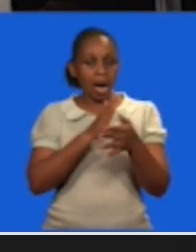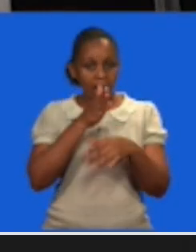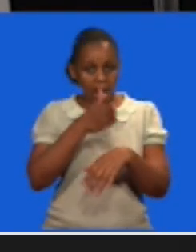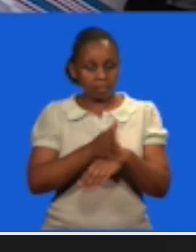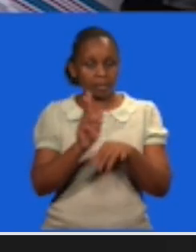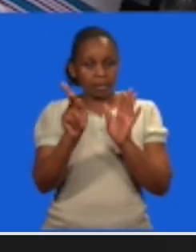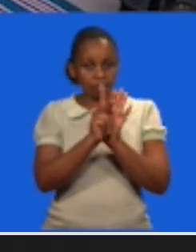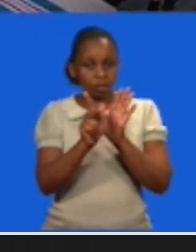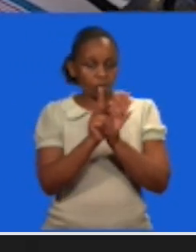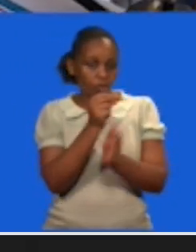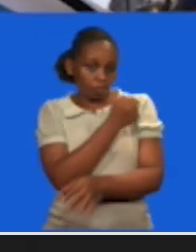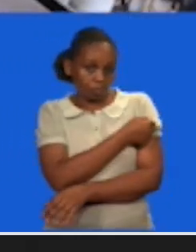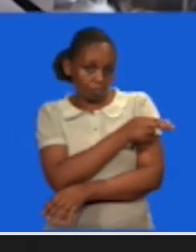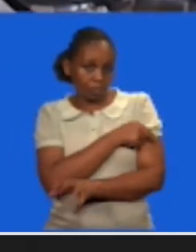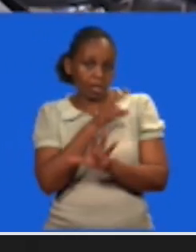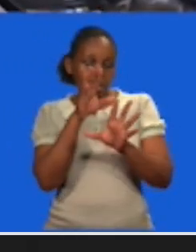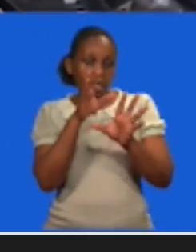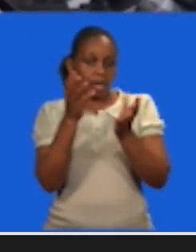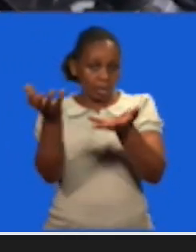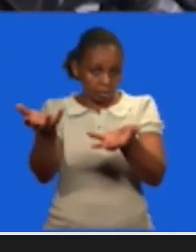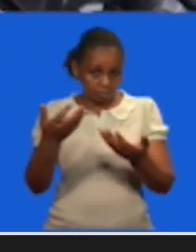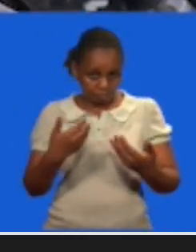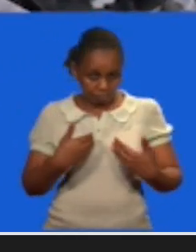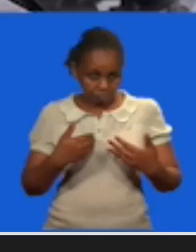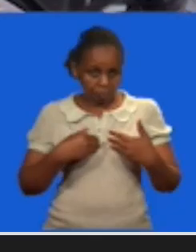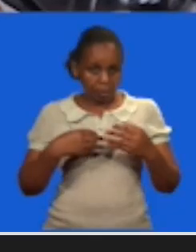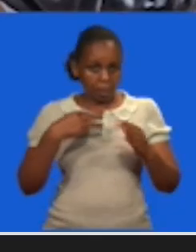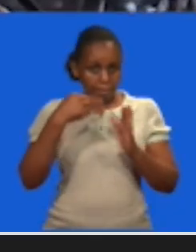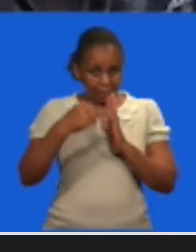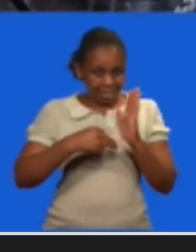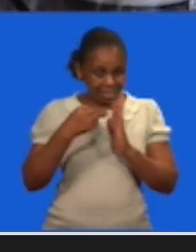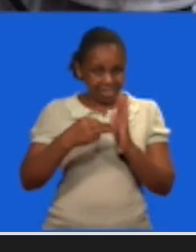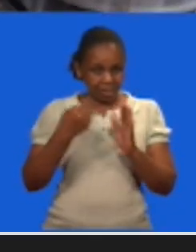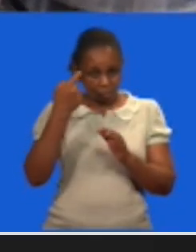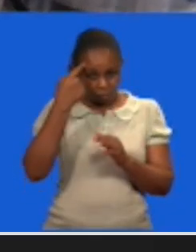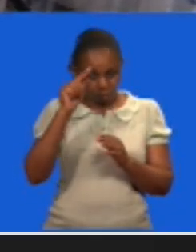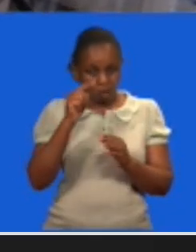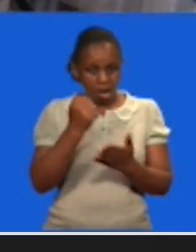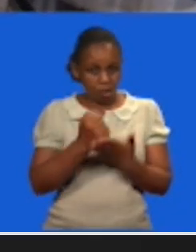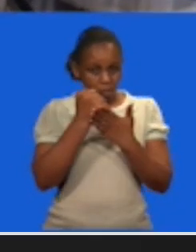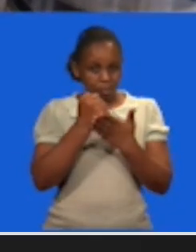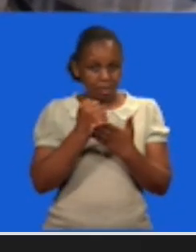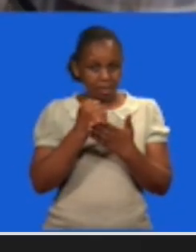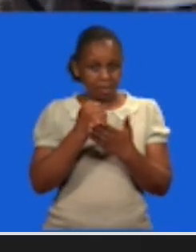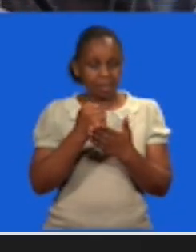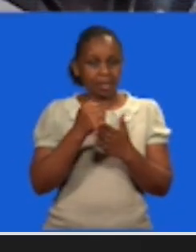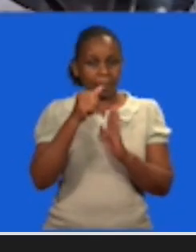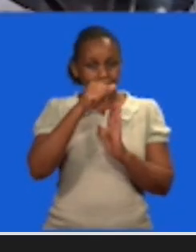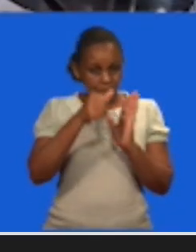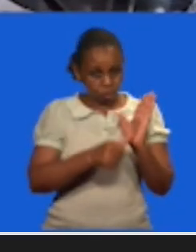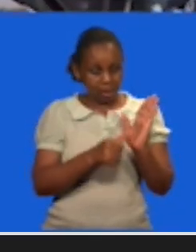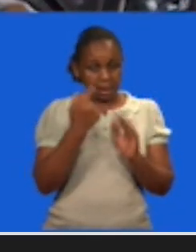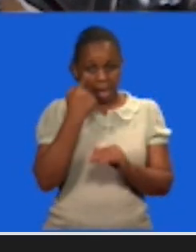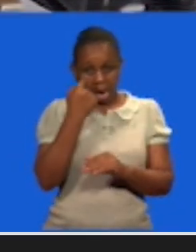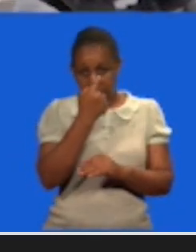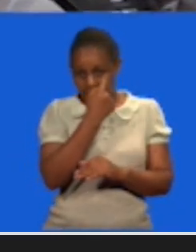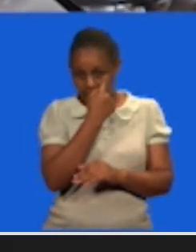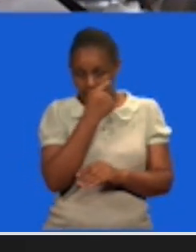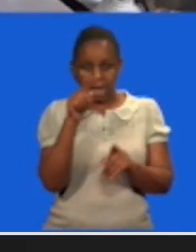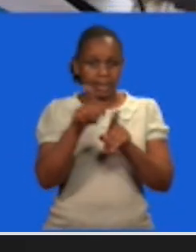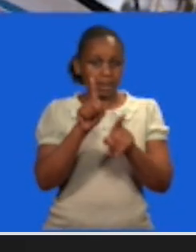ya hospitali ya rufaa ya Kitui kupokea vifaa vya matibabu ya macho vitakavyosaidia